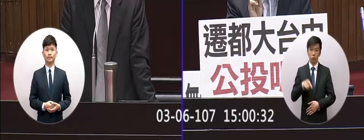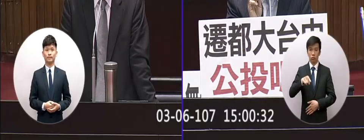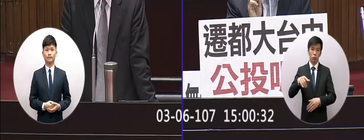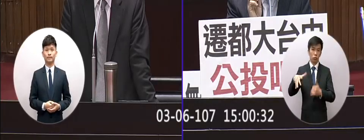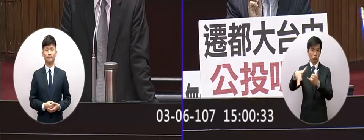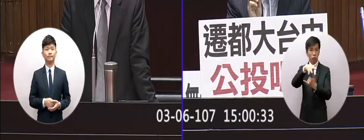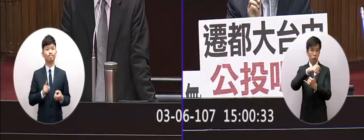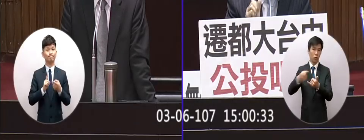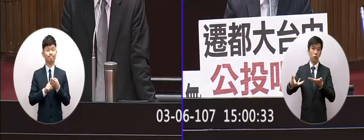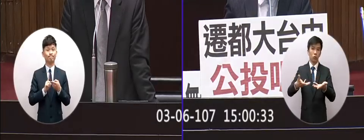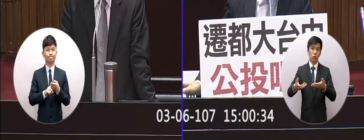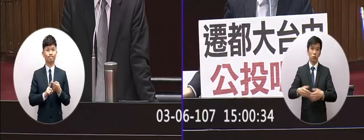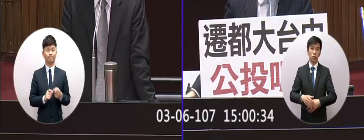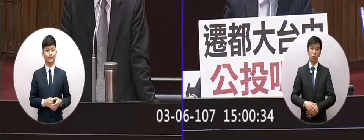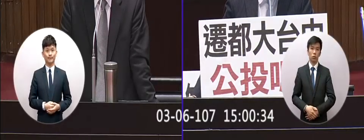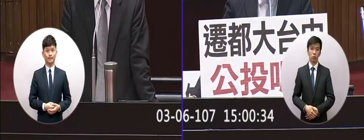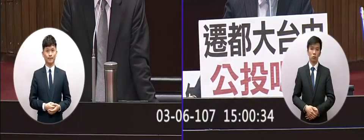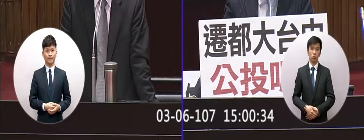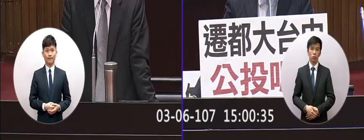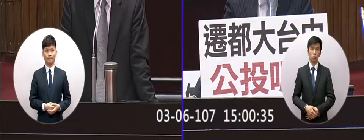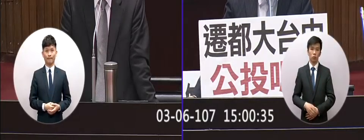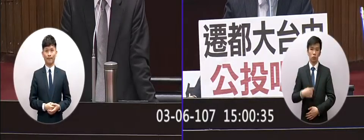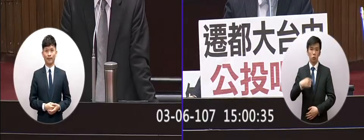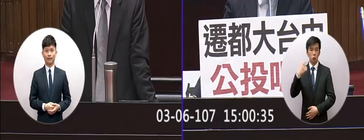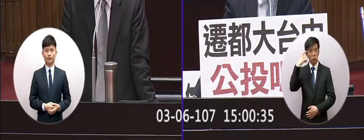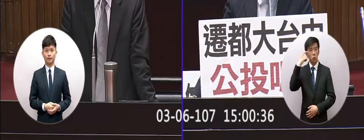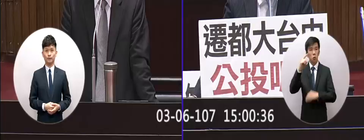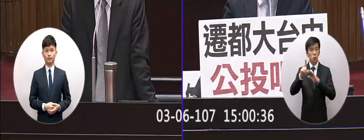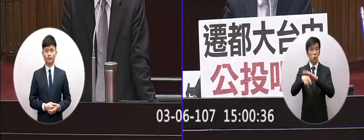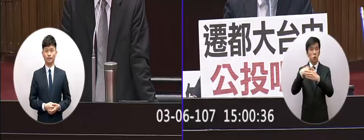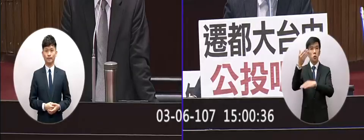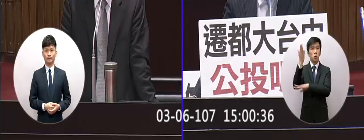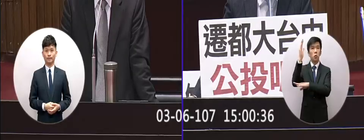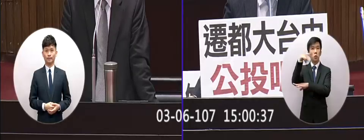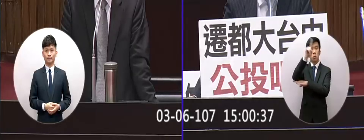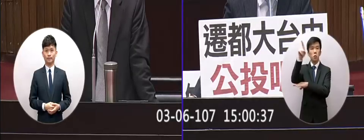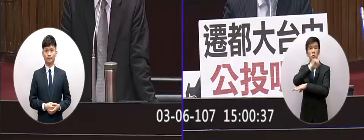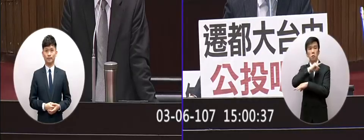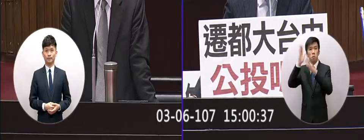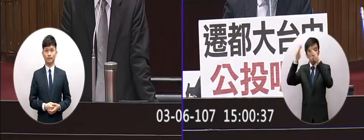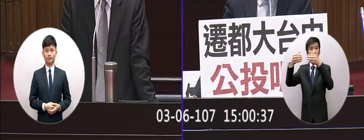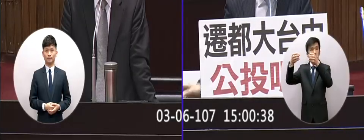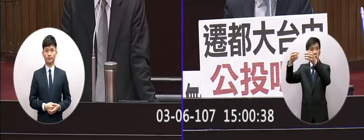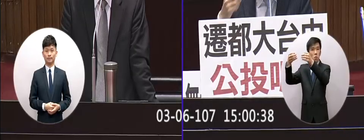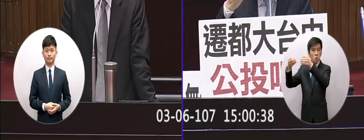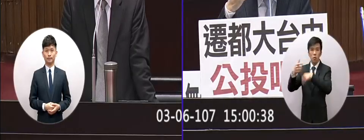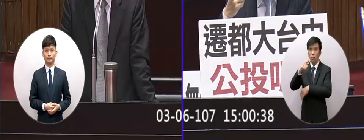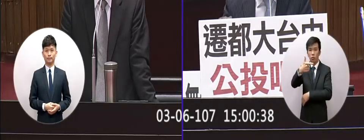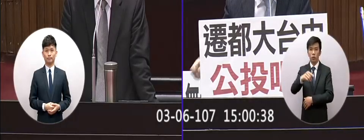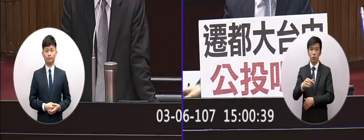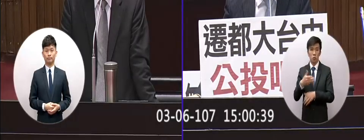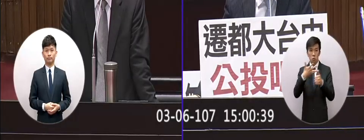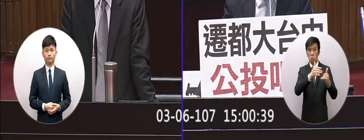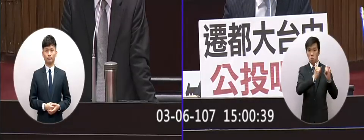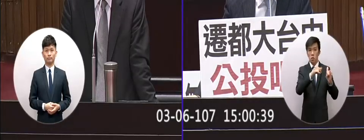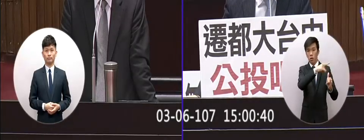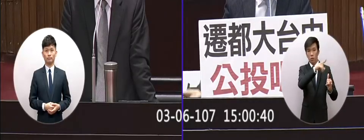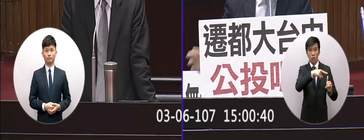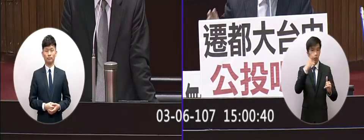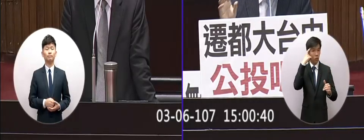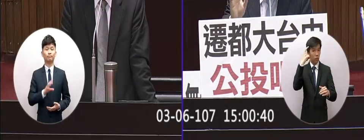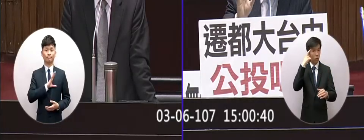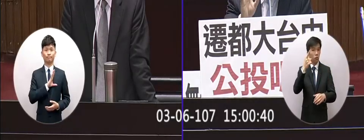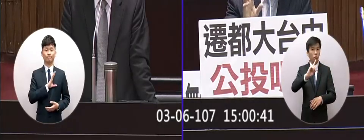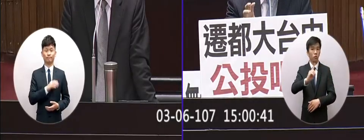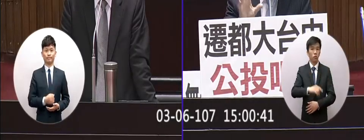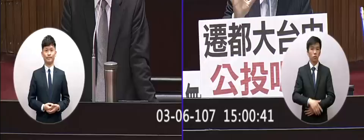不对？所以我在想，也不是只有政府机关自己关起门来在那边想啦， 民意怎么想也很重要、 哦、那当 然，